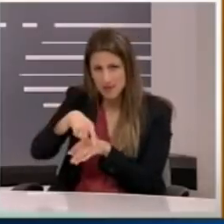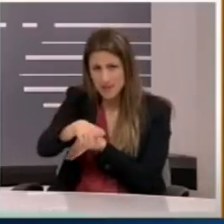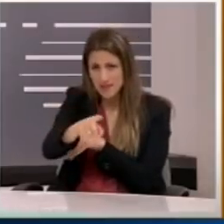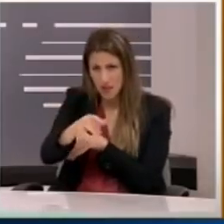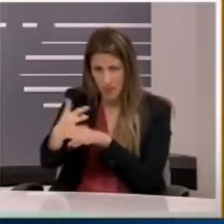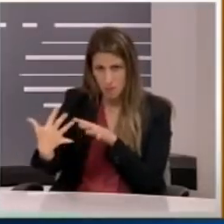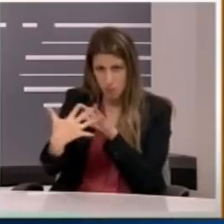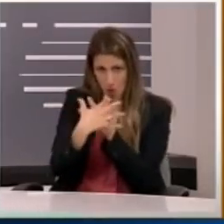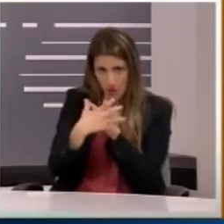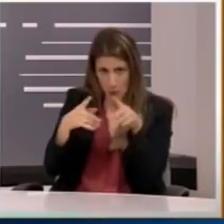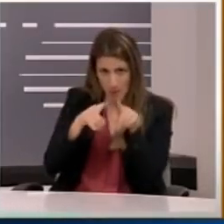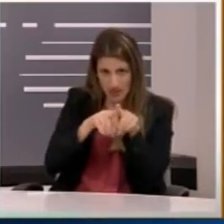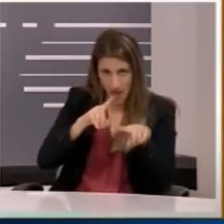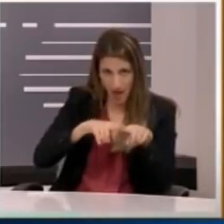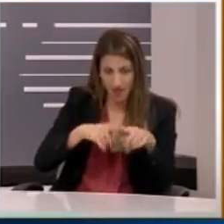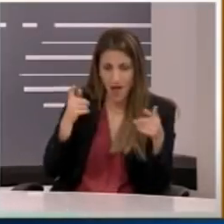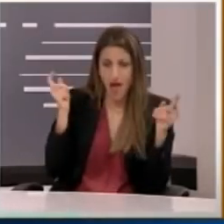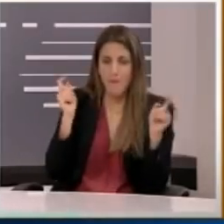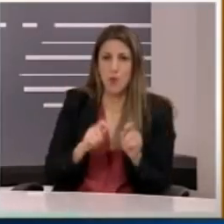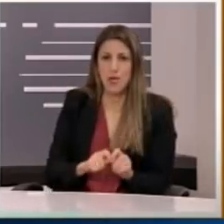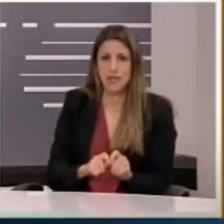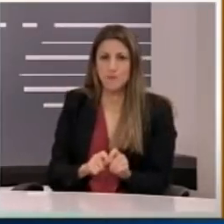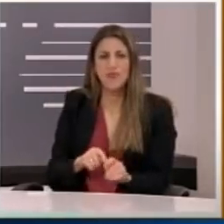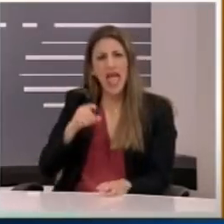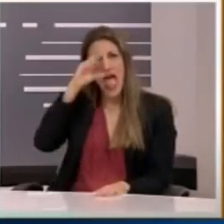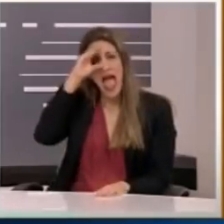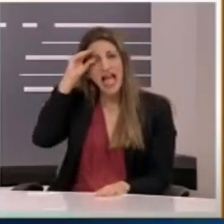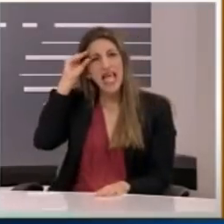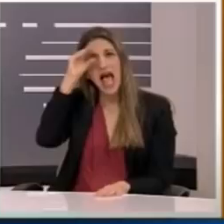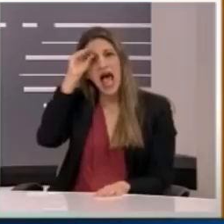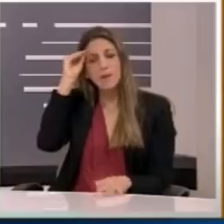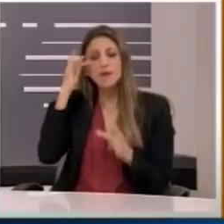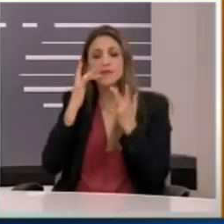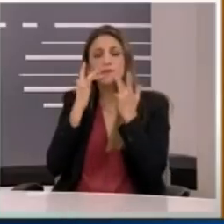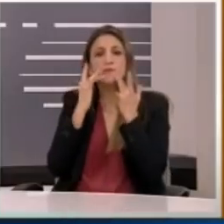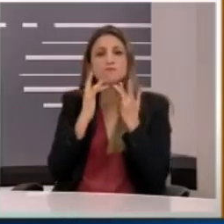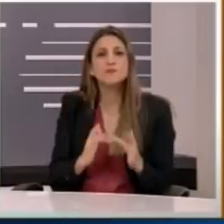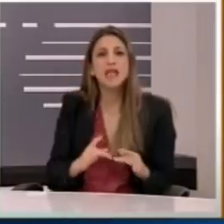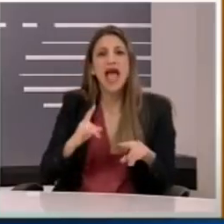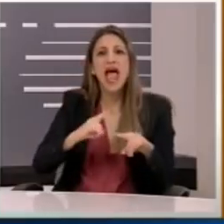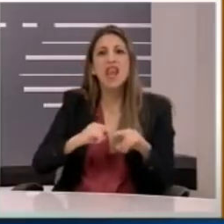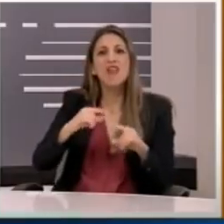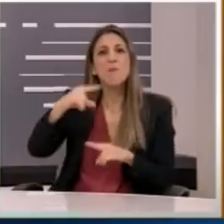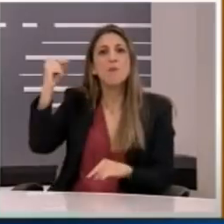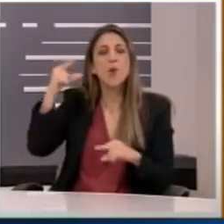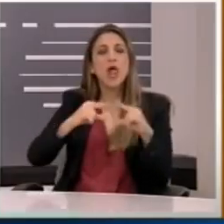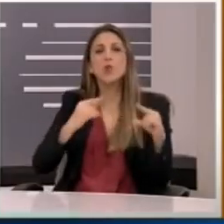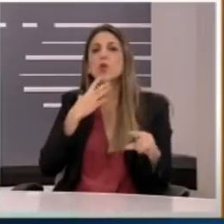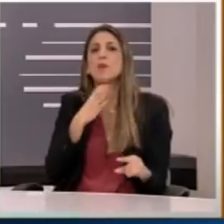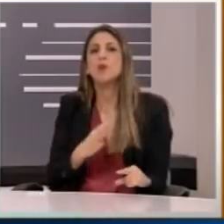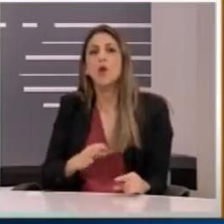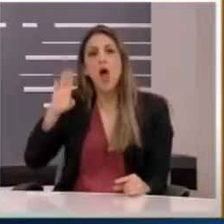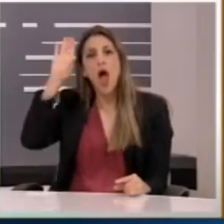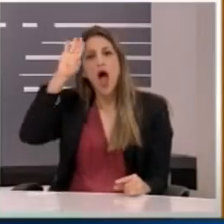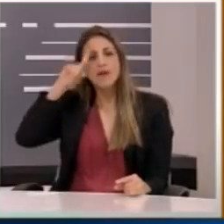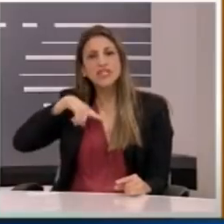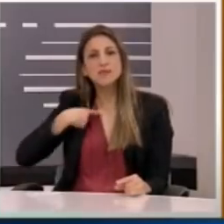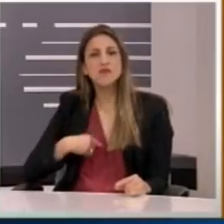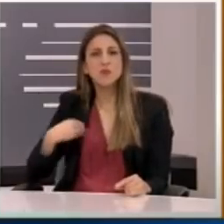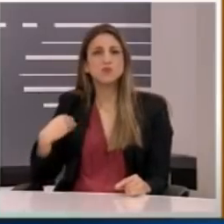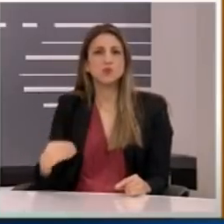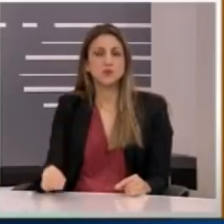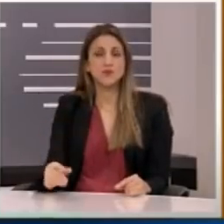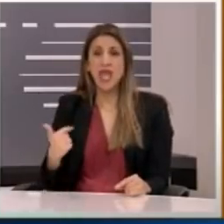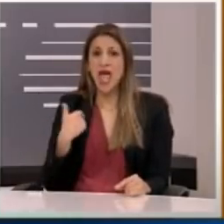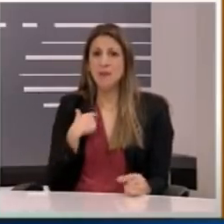ο Κωνσταντίνος Καραμαλής έβγαλε την Ελλάδα από το ΝΑΤΟ, γιατί ήταν γαϊδουρινή η συμπεριφορά των Αμερικανών. Ήμασταν